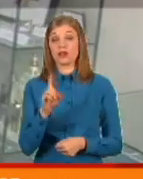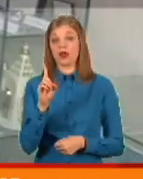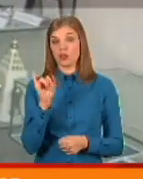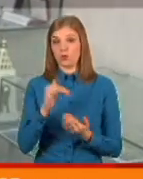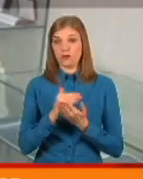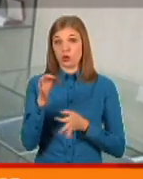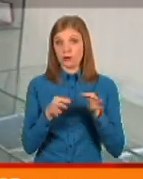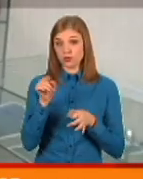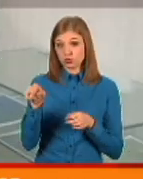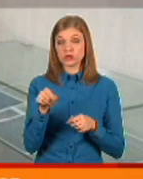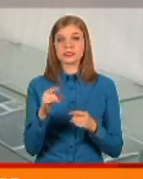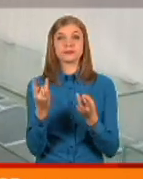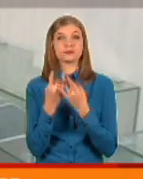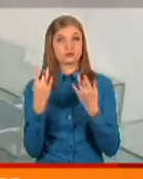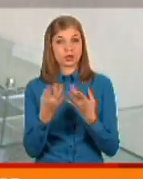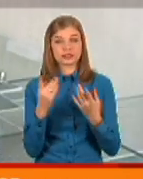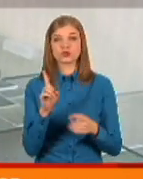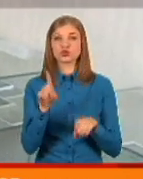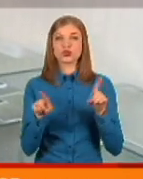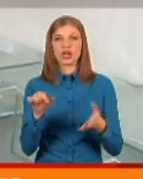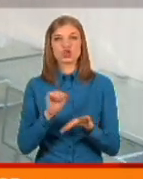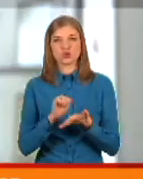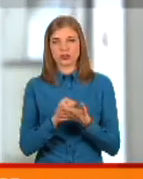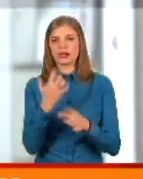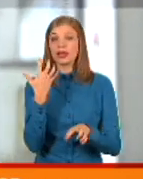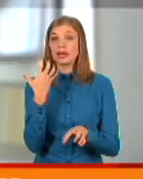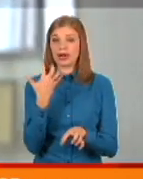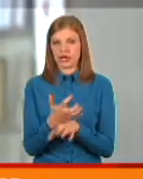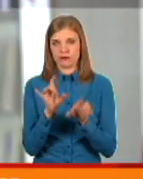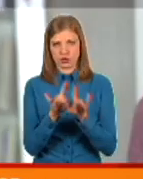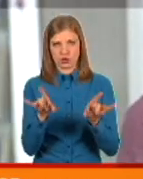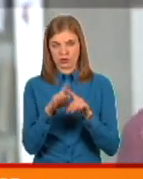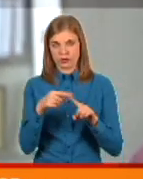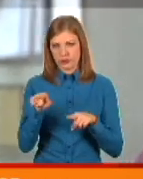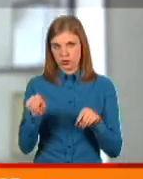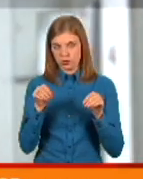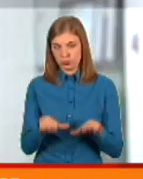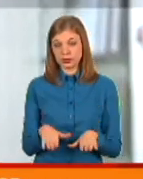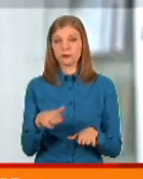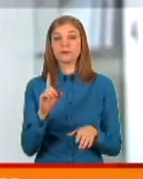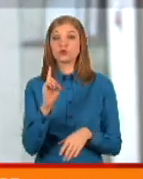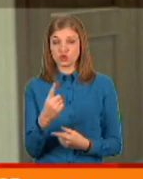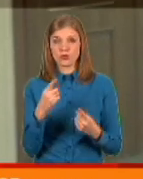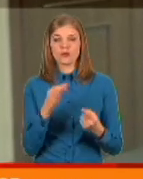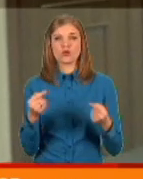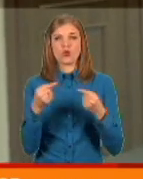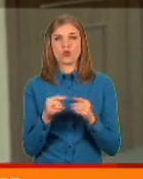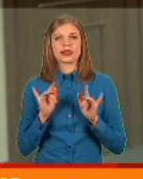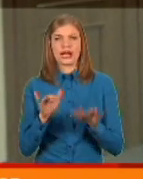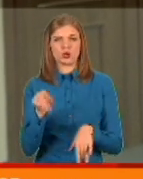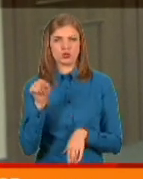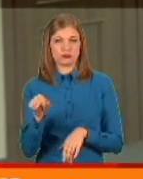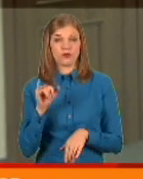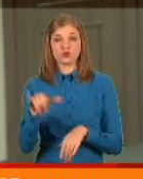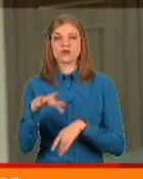у Верховному суді ВІК нам пояснили, деякі журналісти хибно розтлумачили цю постанову. Йдеться про конкретну справу, в